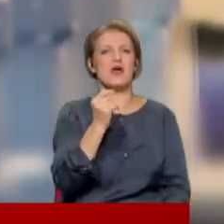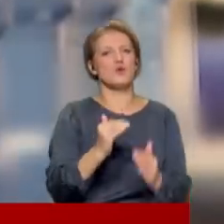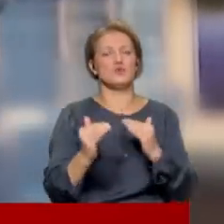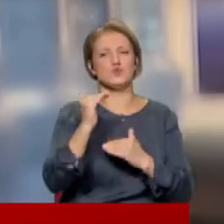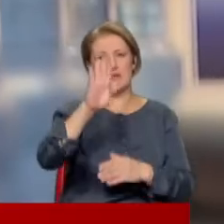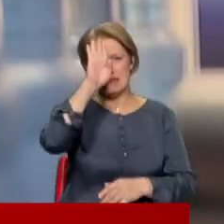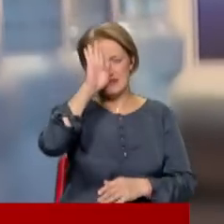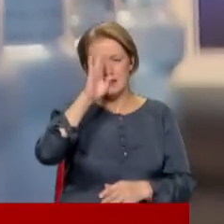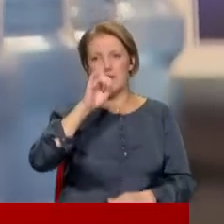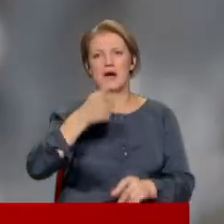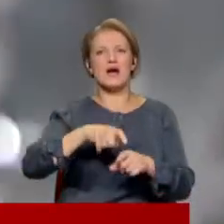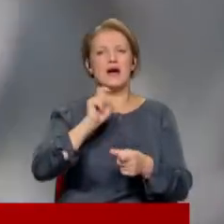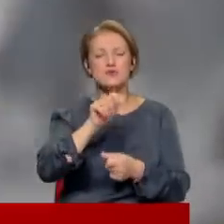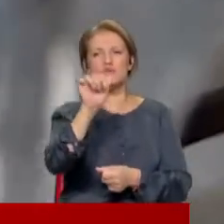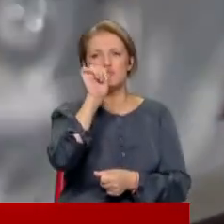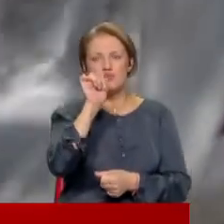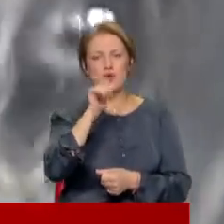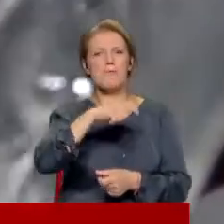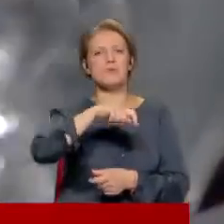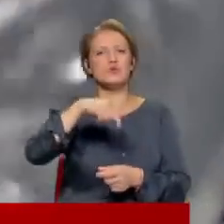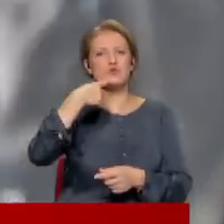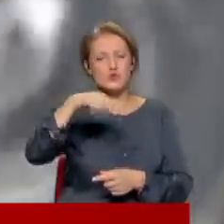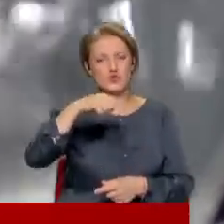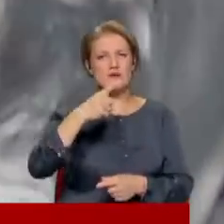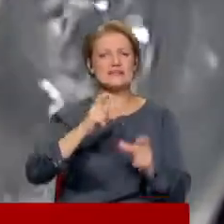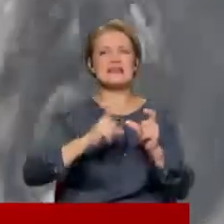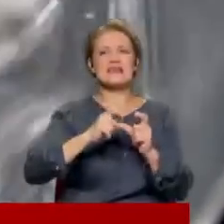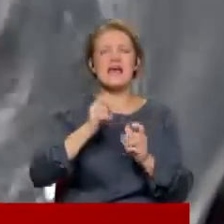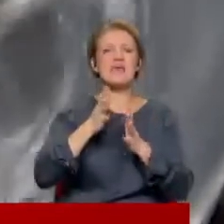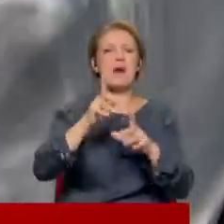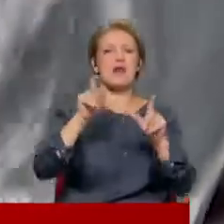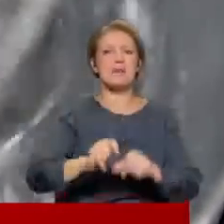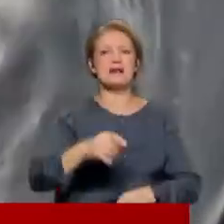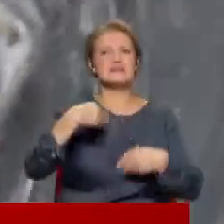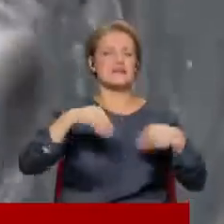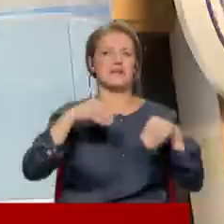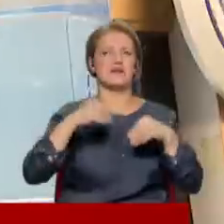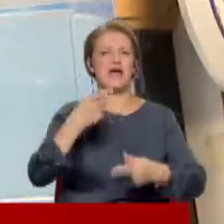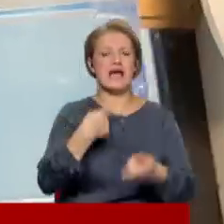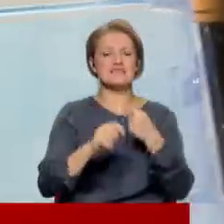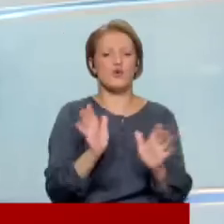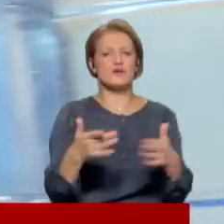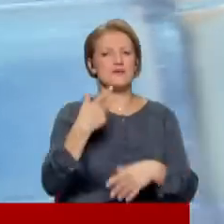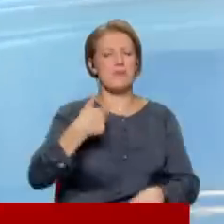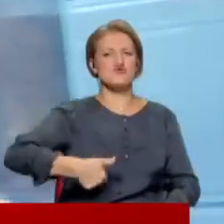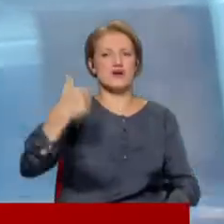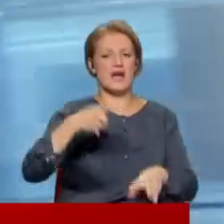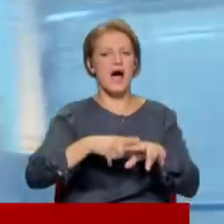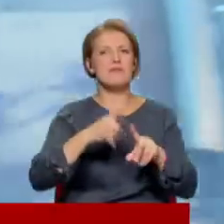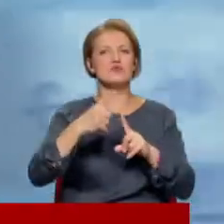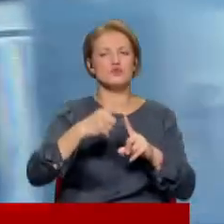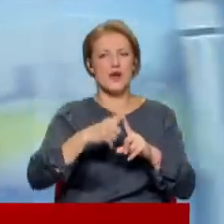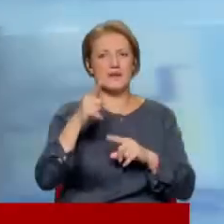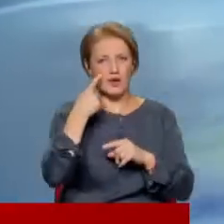aşıyor. İstanbul gazoz, su, şerbet, boza, turşu ve sirke imal edenler ve satanlar Esnaf Odası Başkanı Ahmet